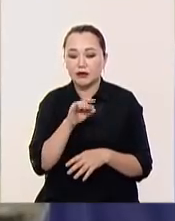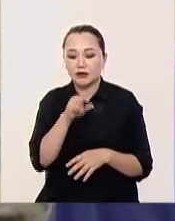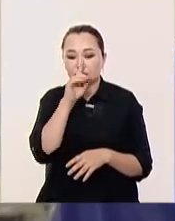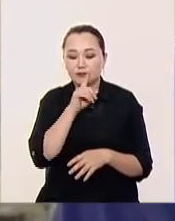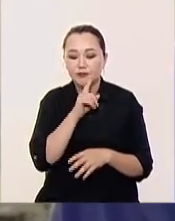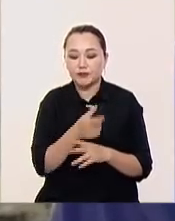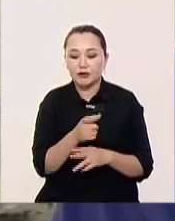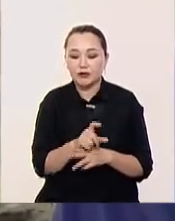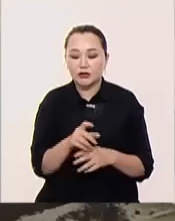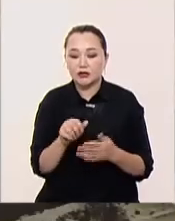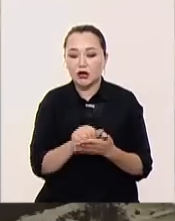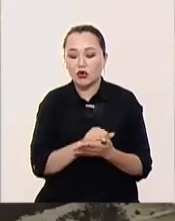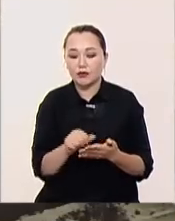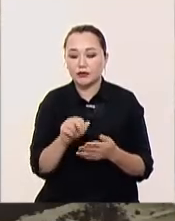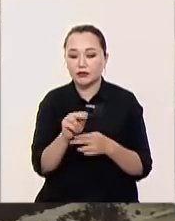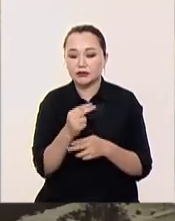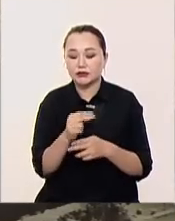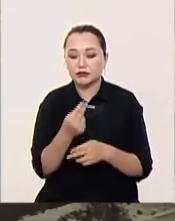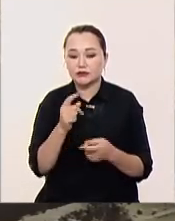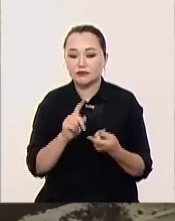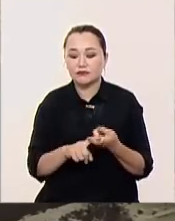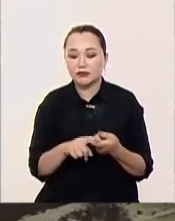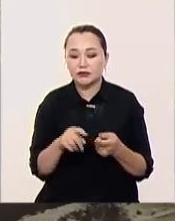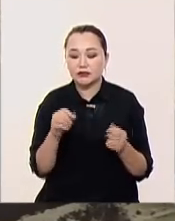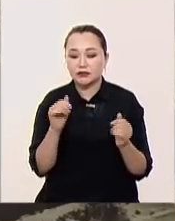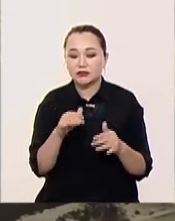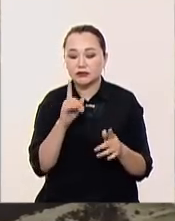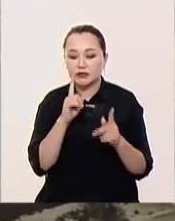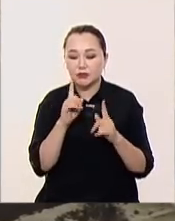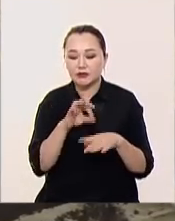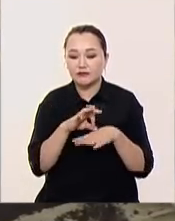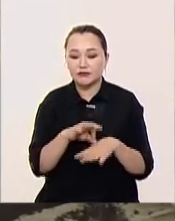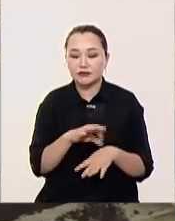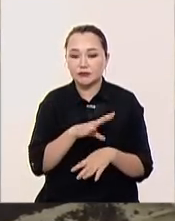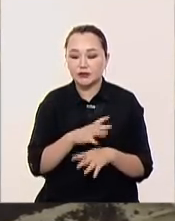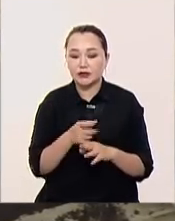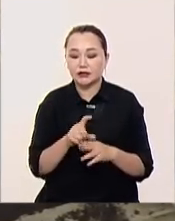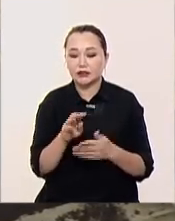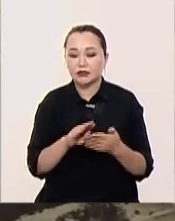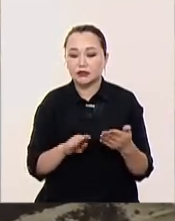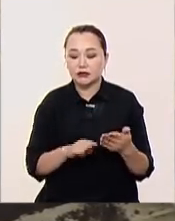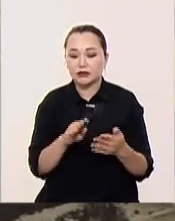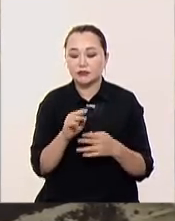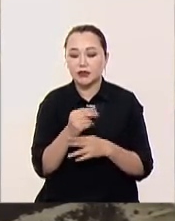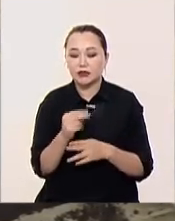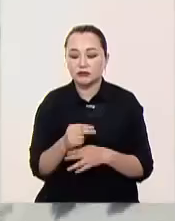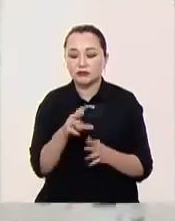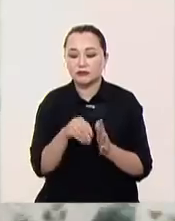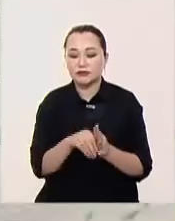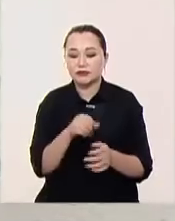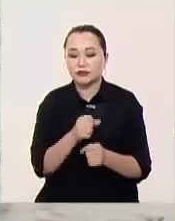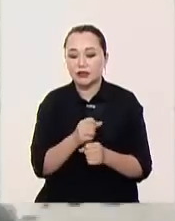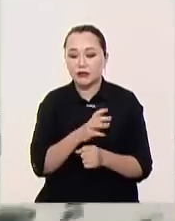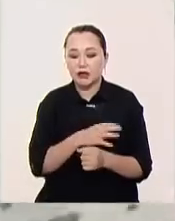осы құжатқа түзету енгізу бойынша жиналыс өткізген болатын. Осыған хаттама жасалып, түзету енгізілді.